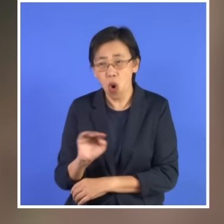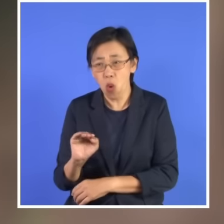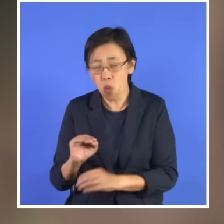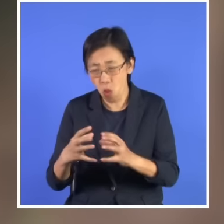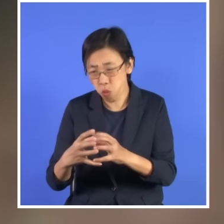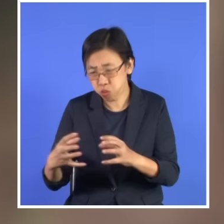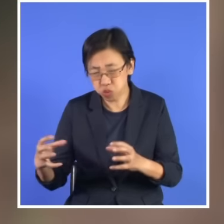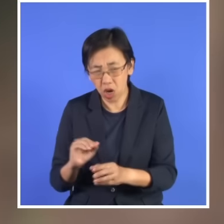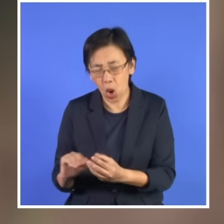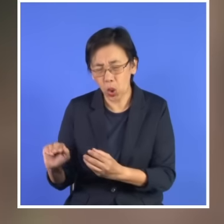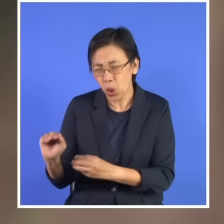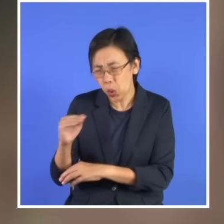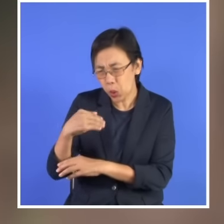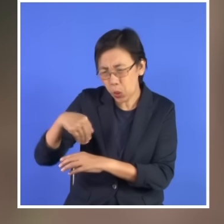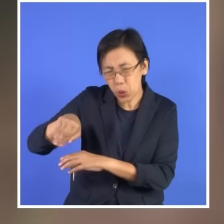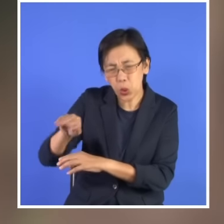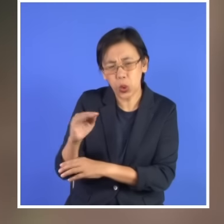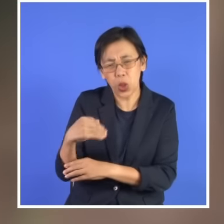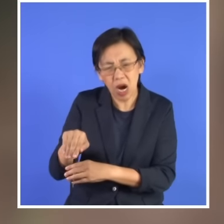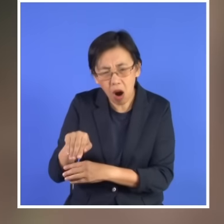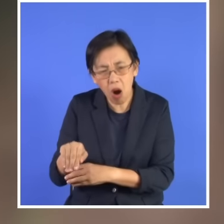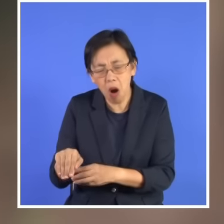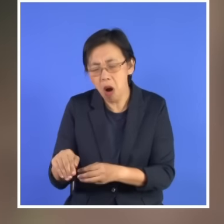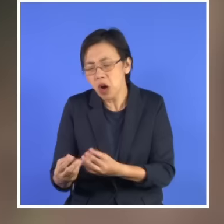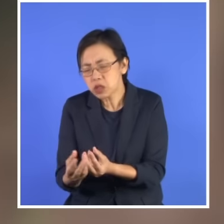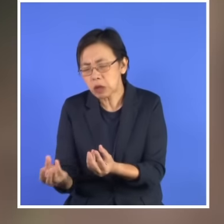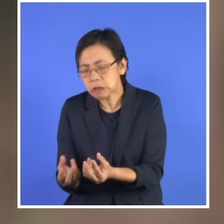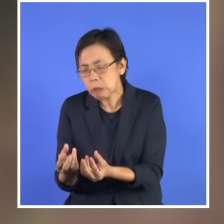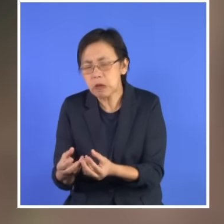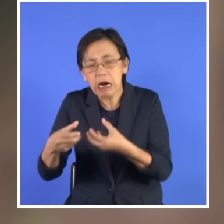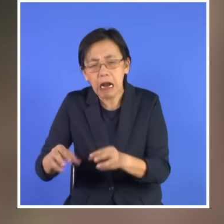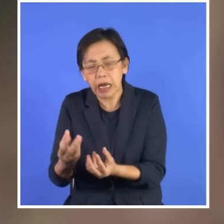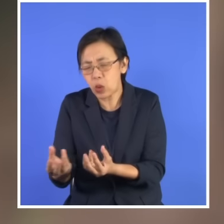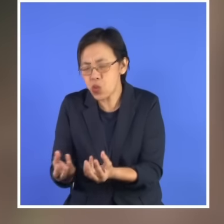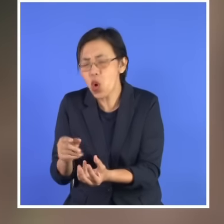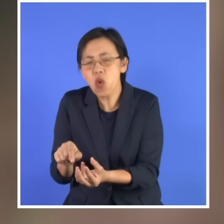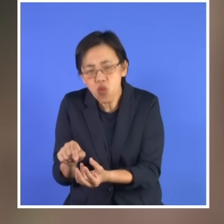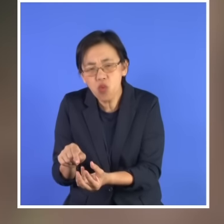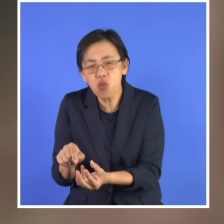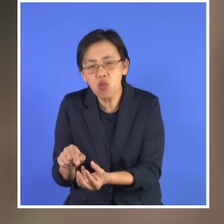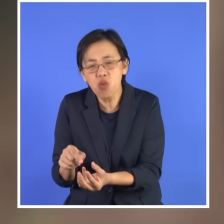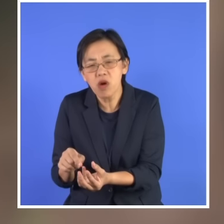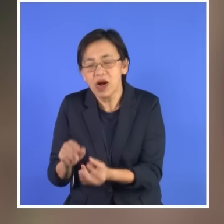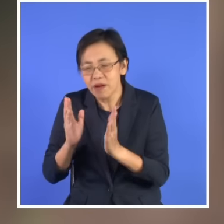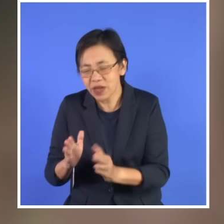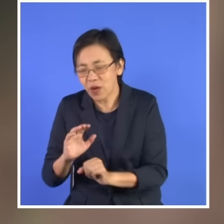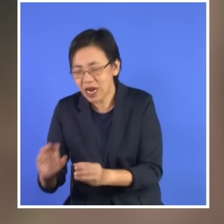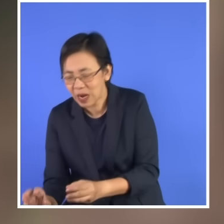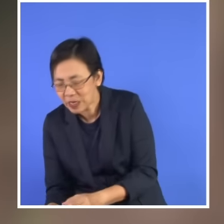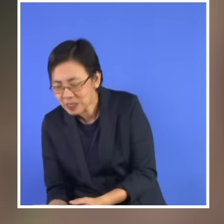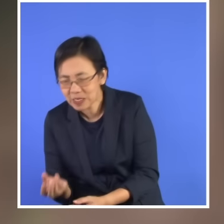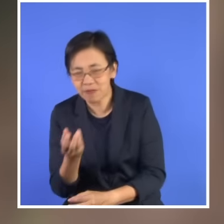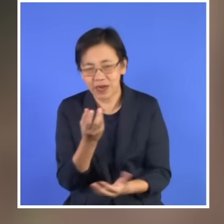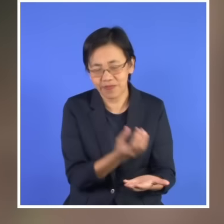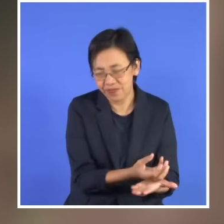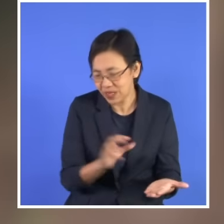และก็ด้านล่างของตัวงูนี่แหละครับเนี่ยมีไข่งูว่าอย่างงั้นนี่นะครับหน่วยกู้กภัยก็เนี่ยล้วงขึ้นมาทีละบัใทีละใบที